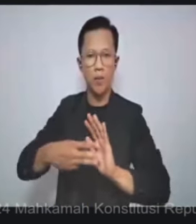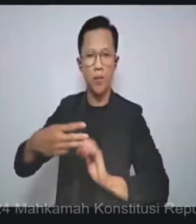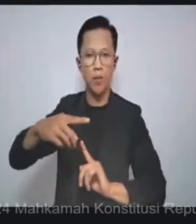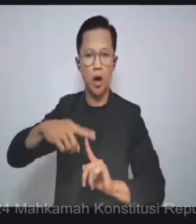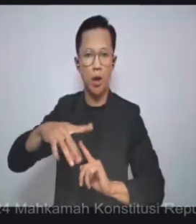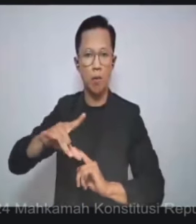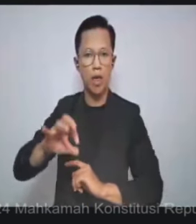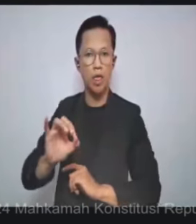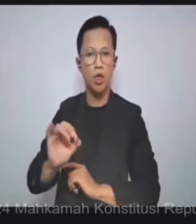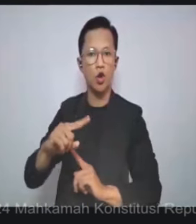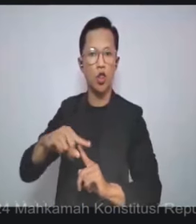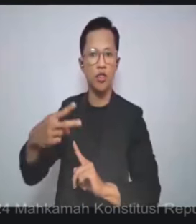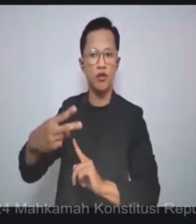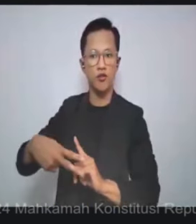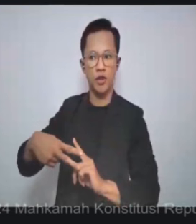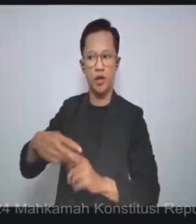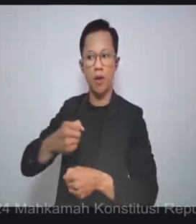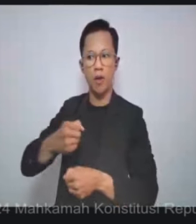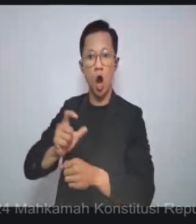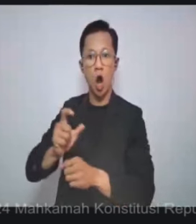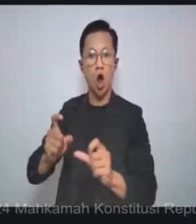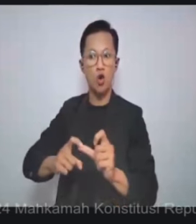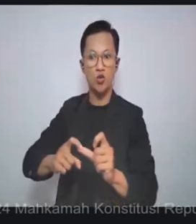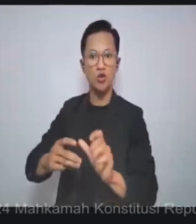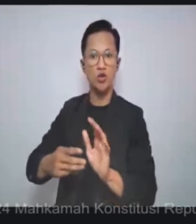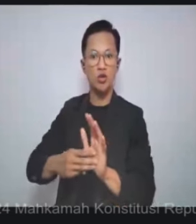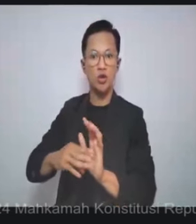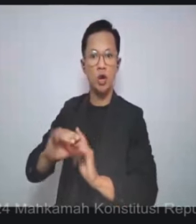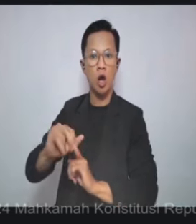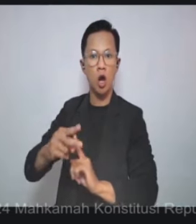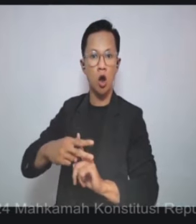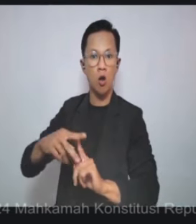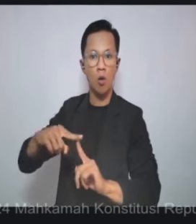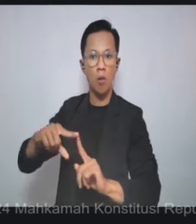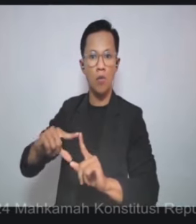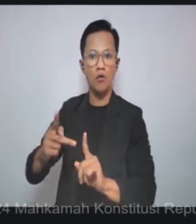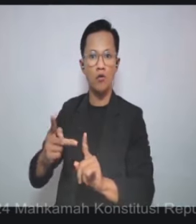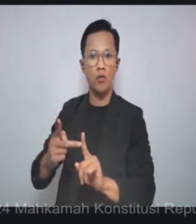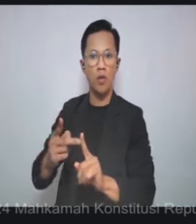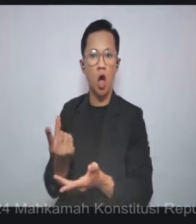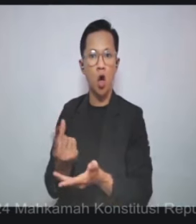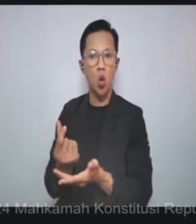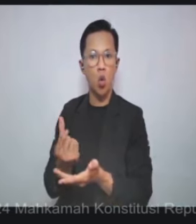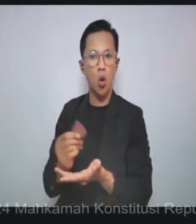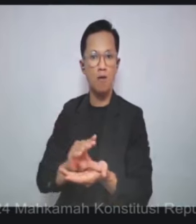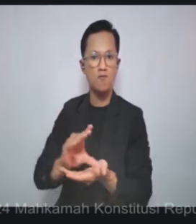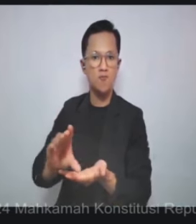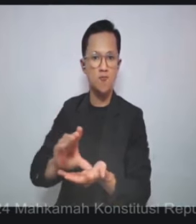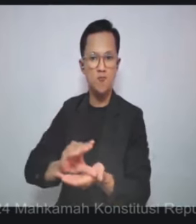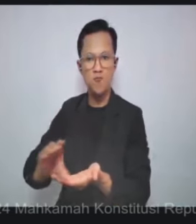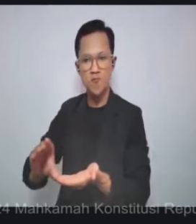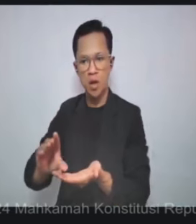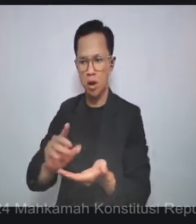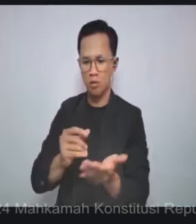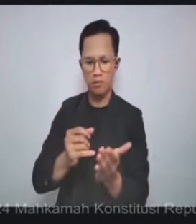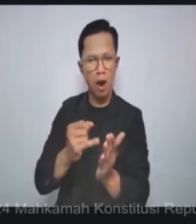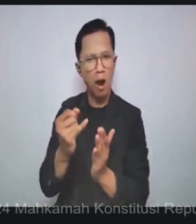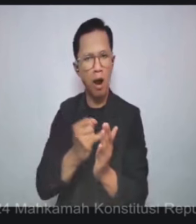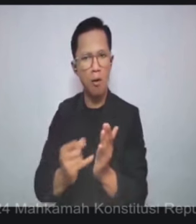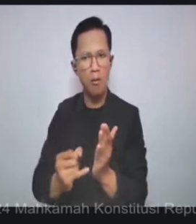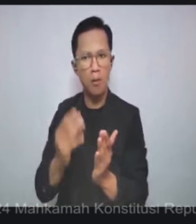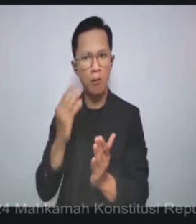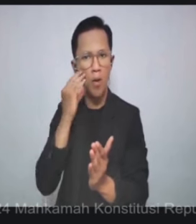memberikan Gus Miftah yang memberitakan Gus Miftah Yang membagikan uang dengan gambar Prabowo yang terbentang di belakang Gus Miftah dalam tayangan